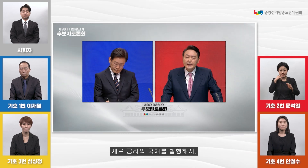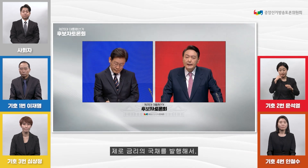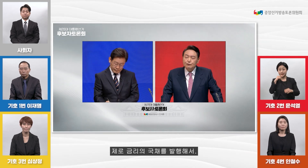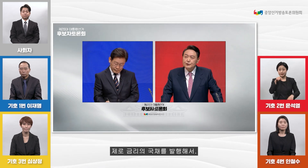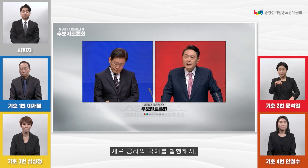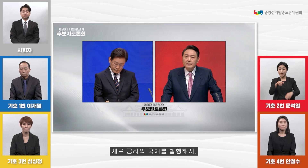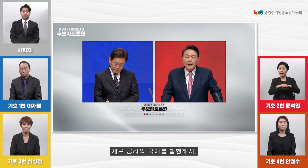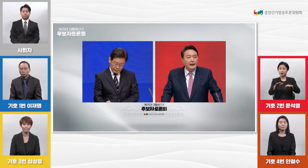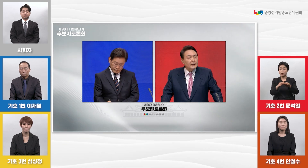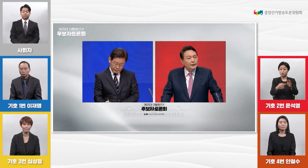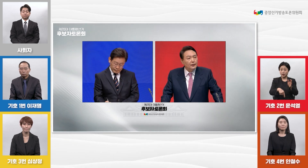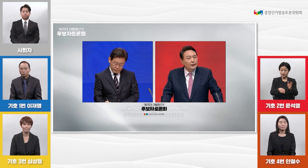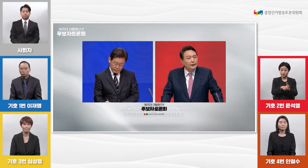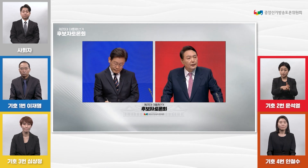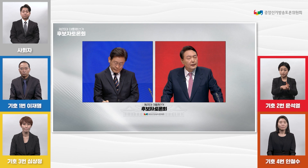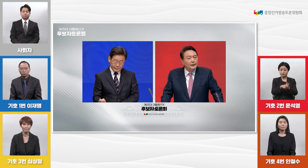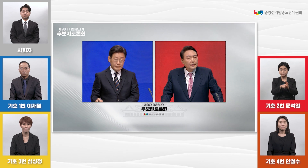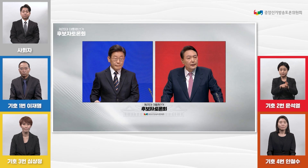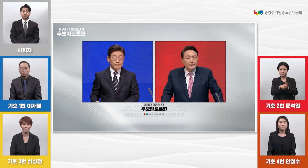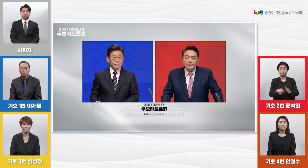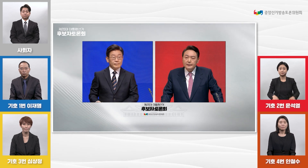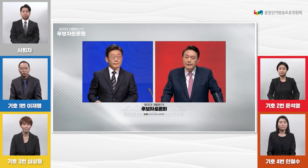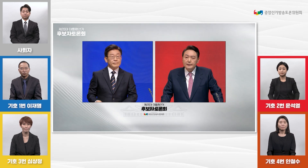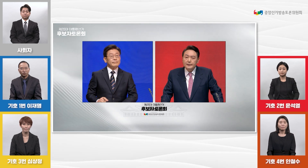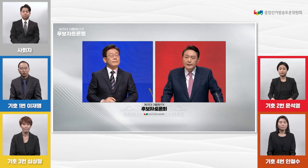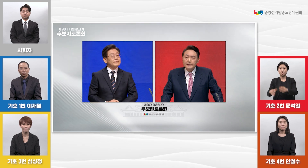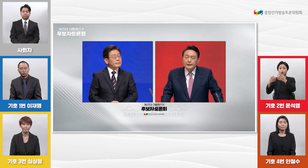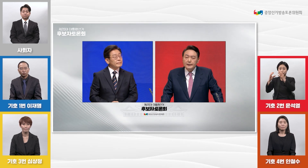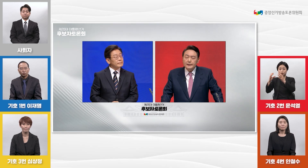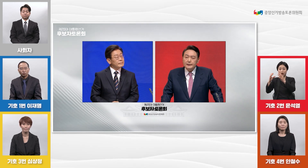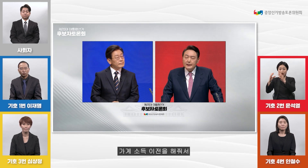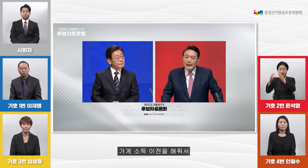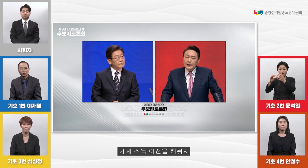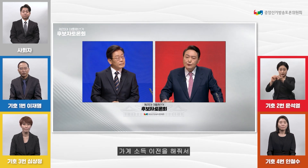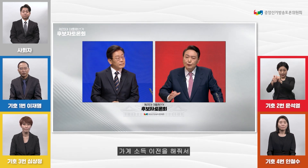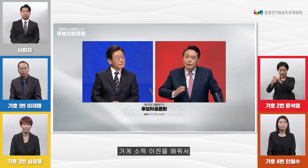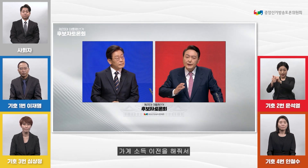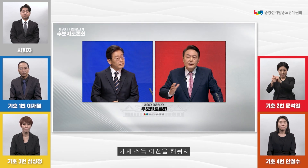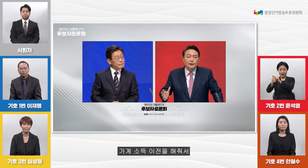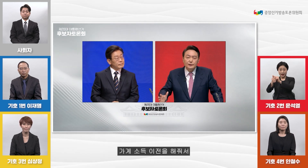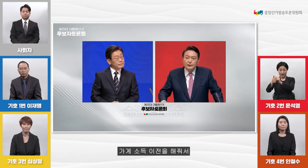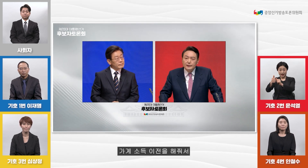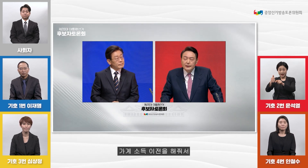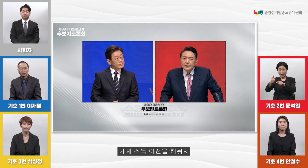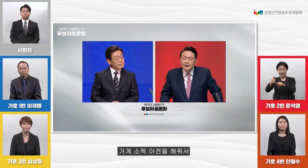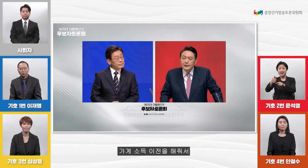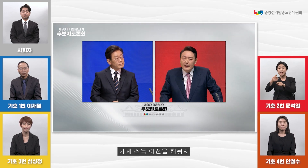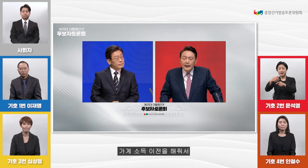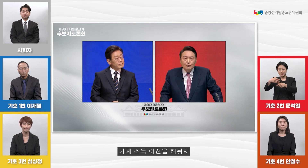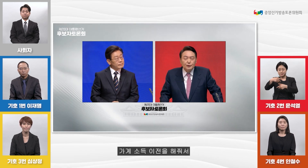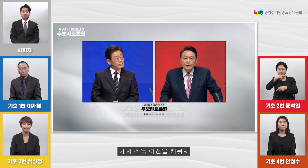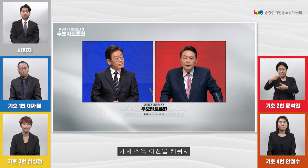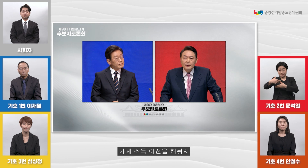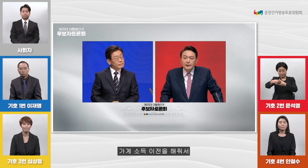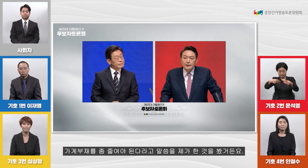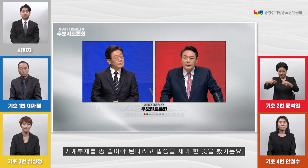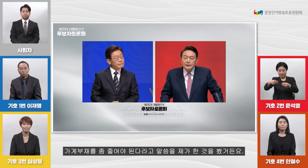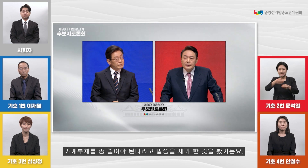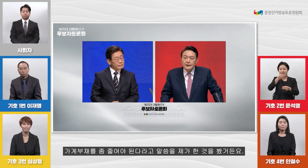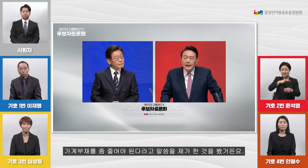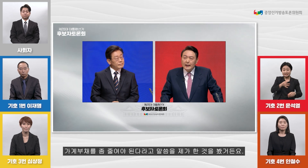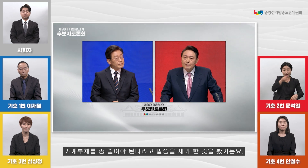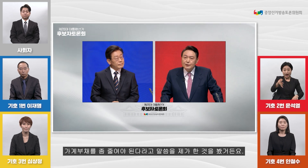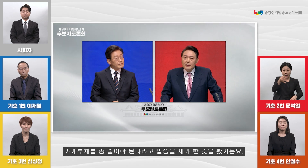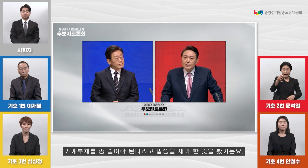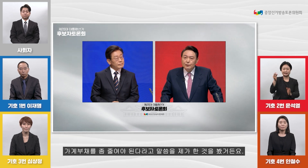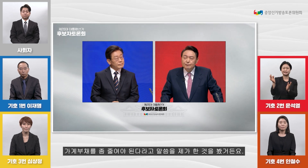제로금리의 국채를 발행해서 그 가계 소득 이전을 해줘서